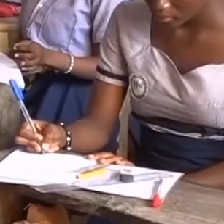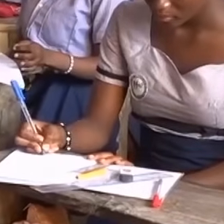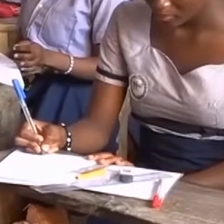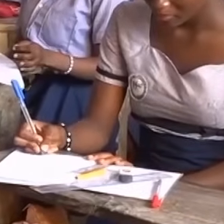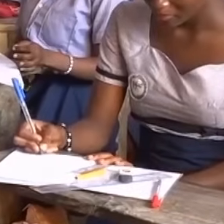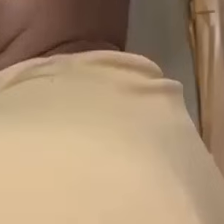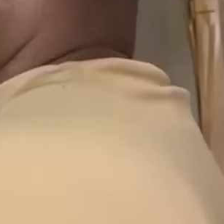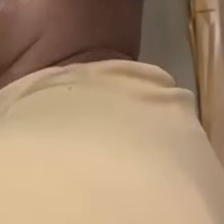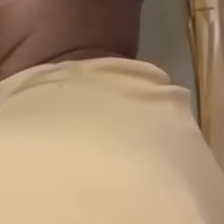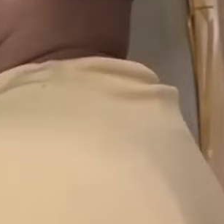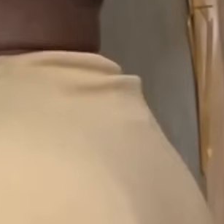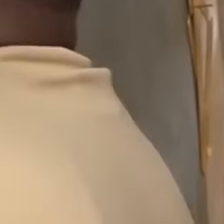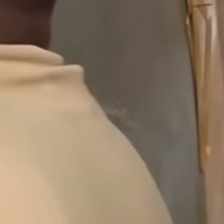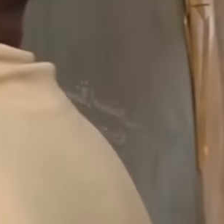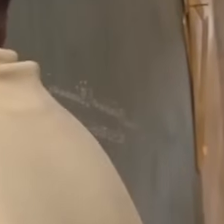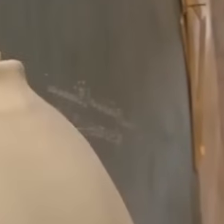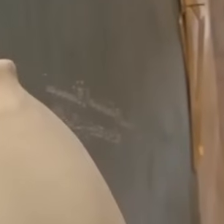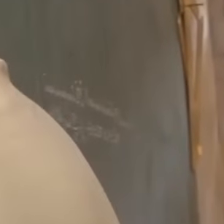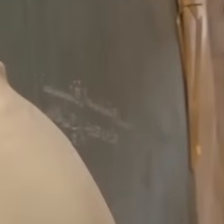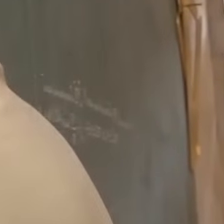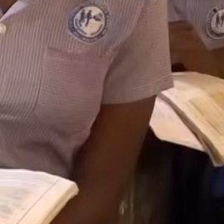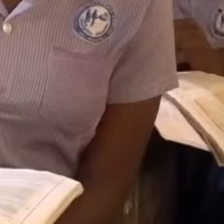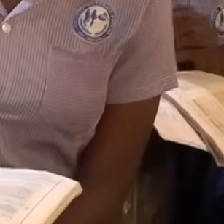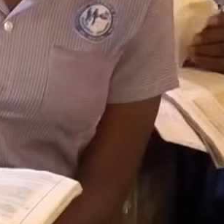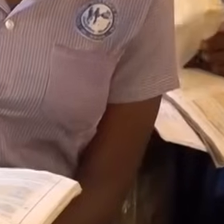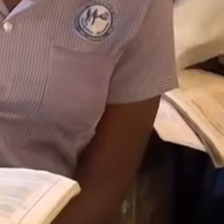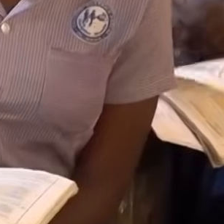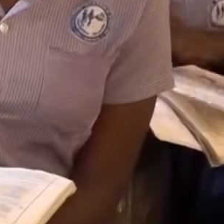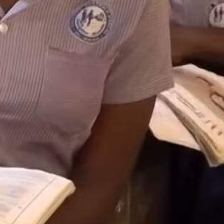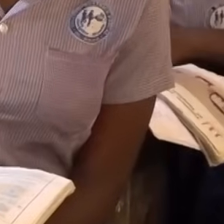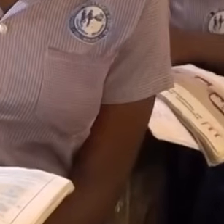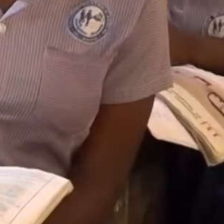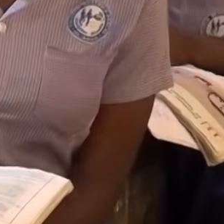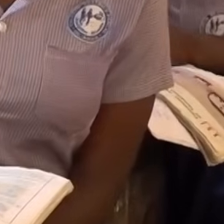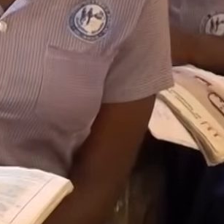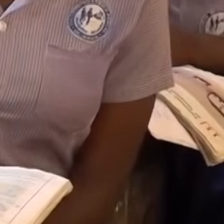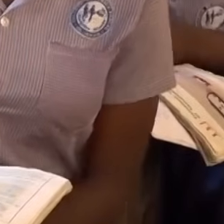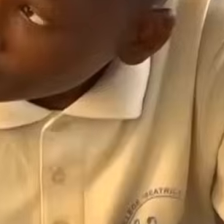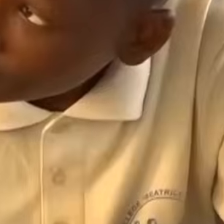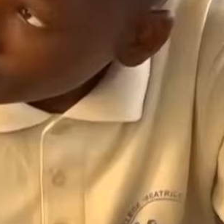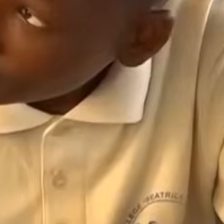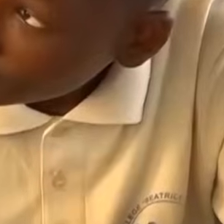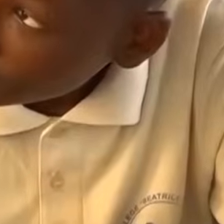semaine de congé détente. Une mesure fort appréciée par les parents d'élèves.